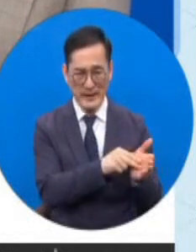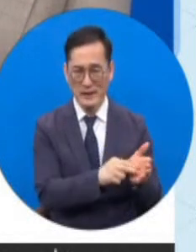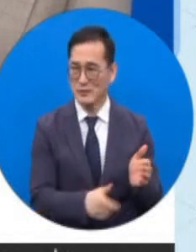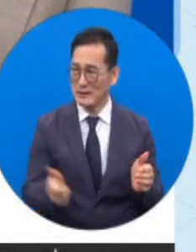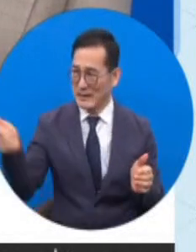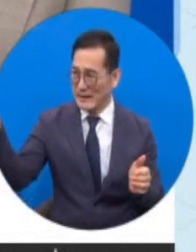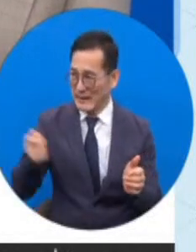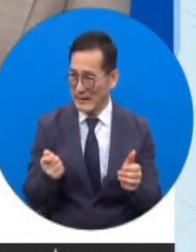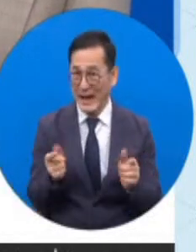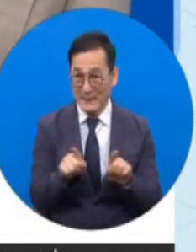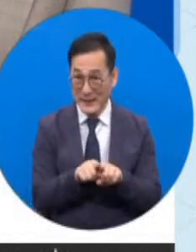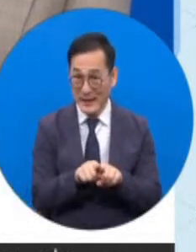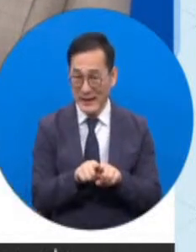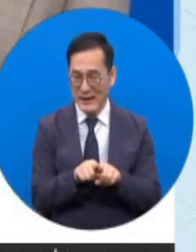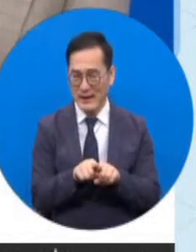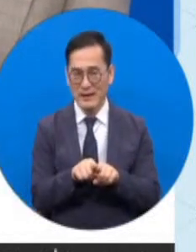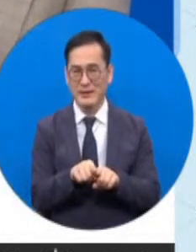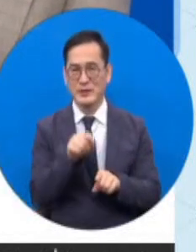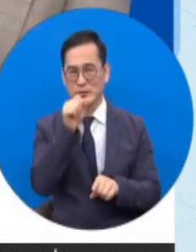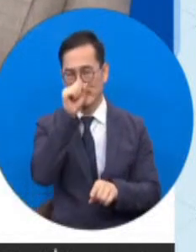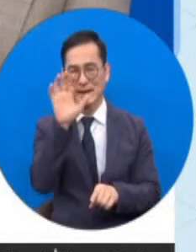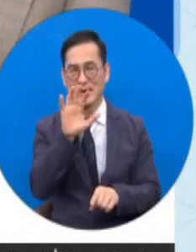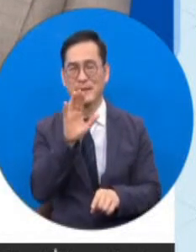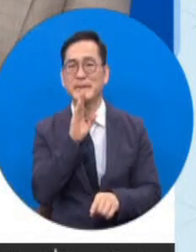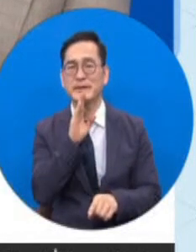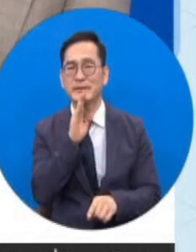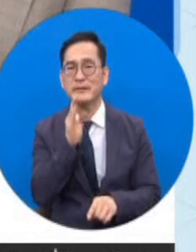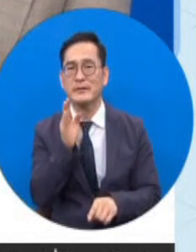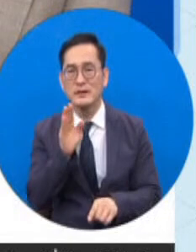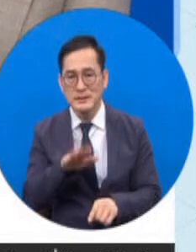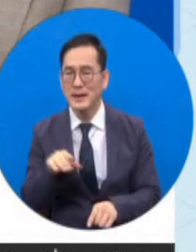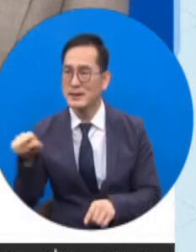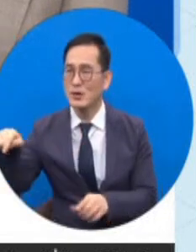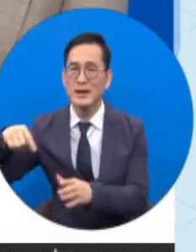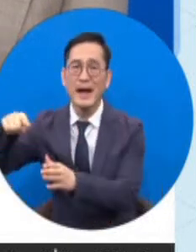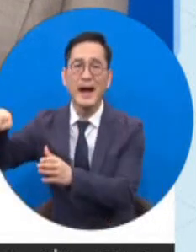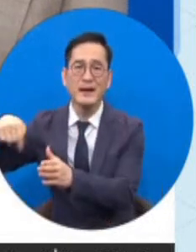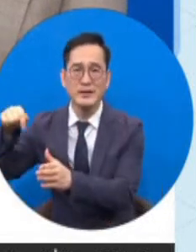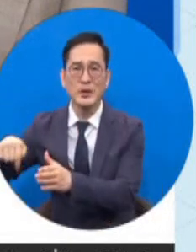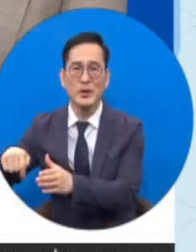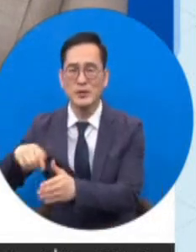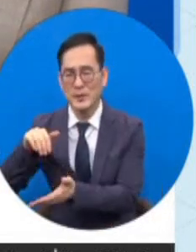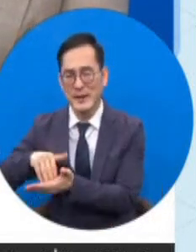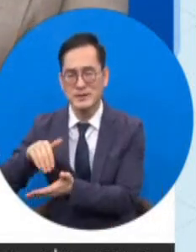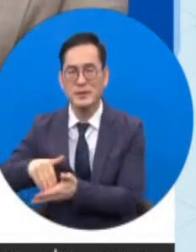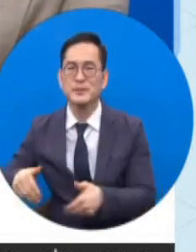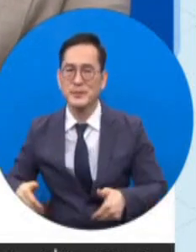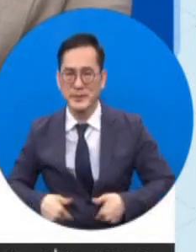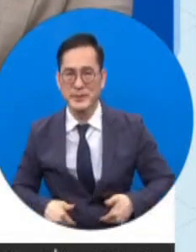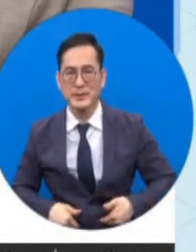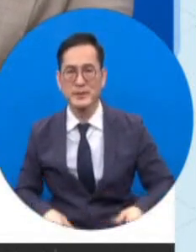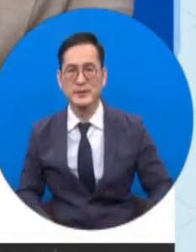본인이 수사 과정에 도 임하고 실체 관계가 어떻게 되는지 해명하고 설명할 의무는 이준석 대표 돼 있더라 고 생각하는데